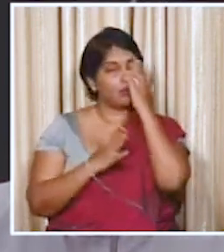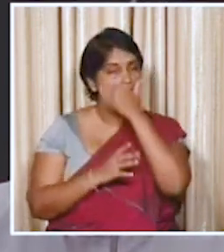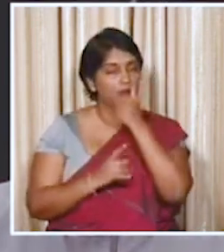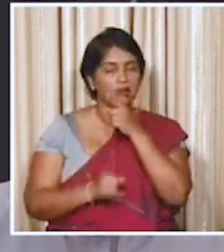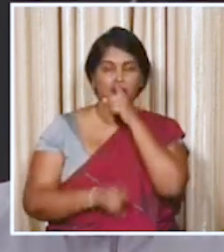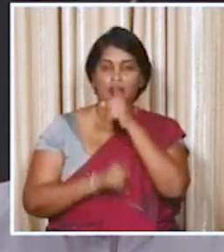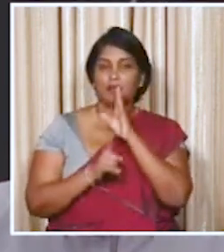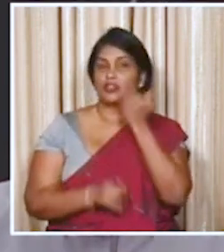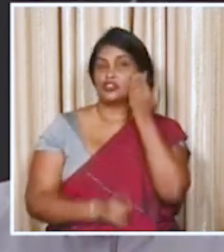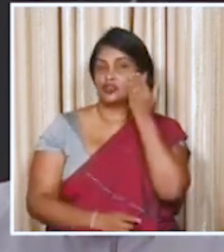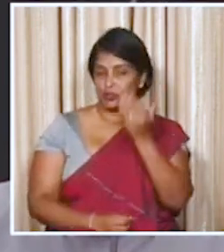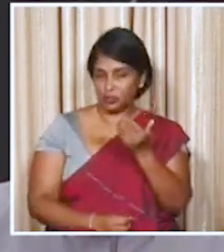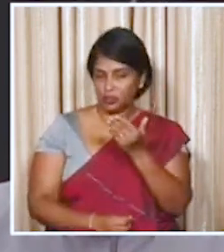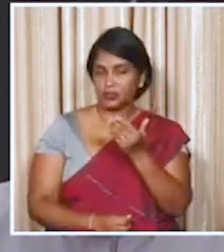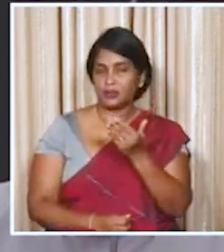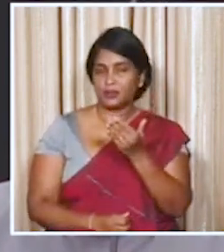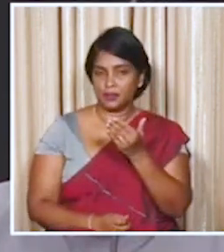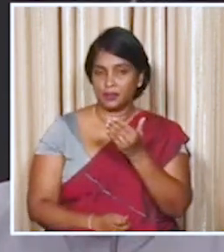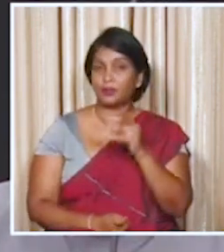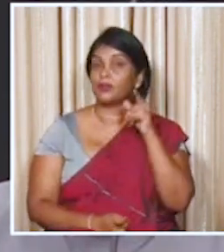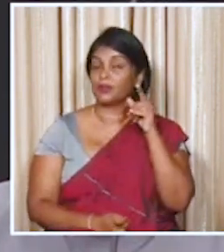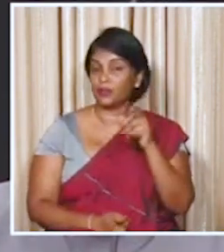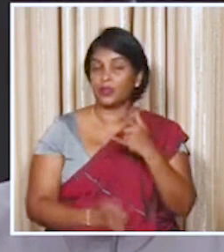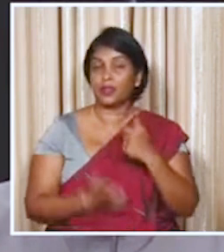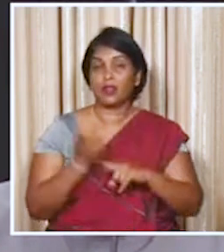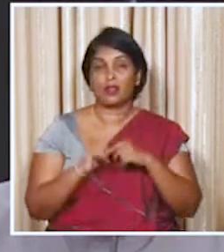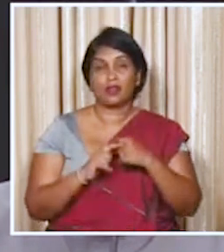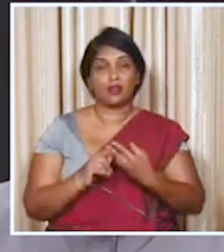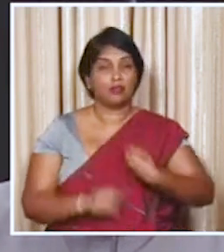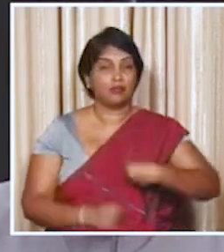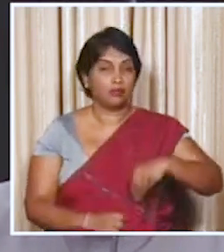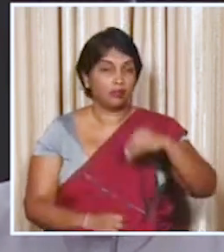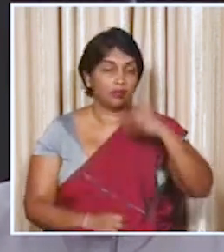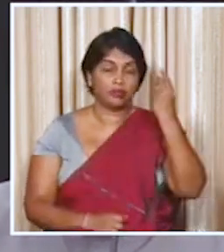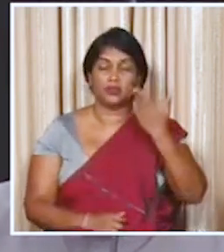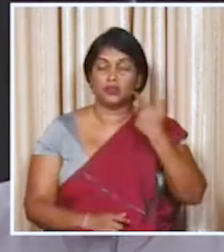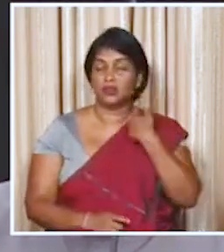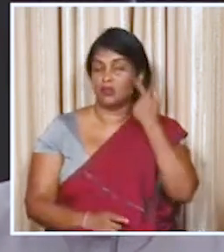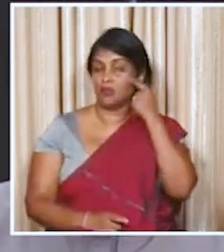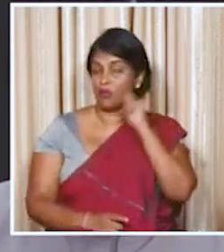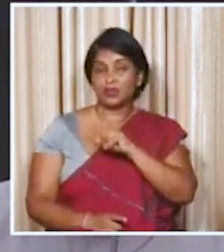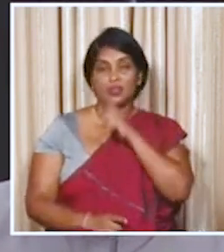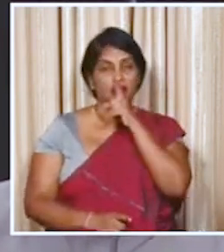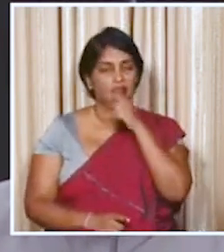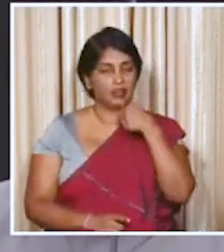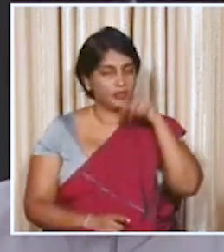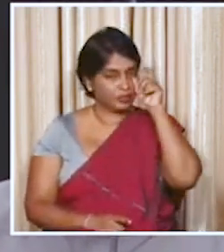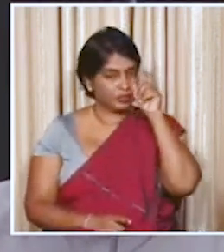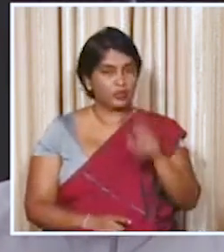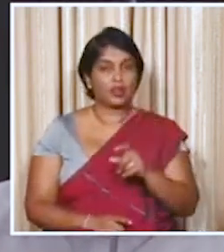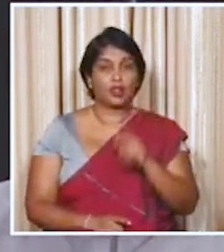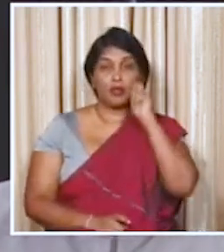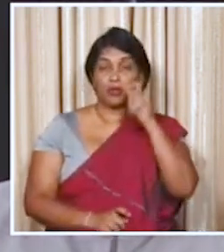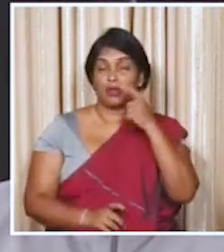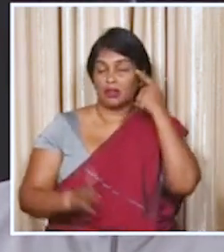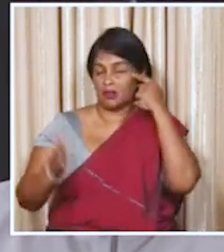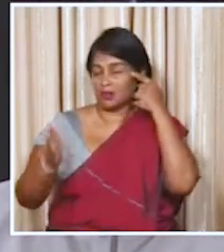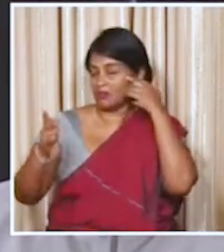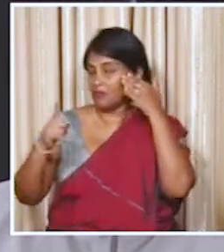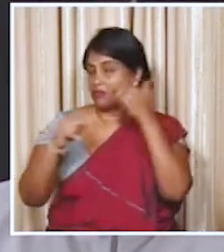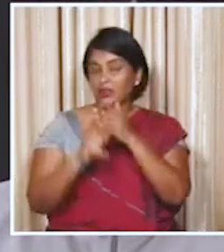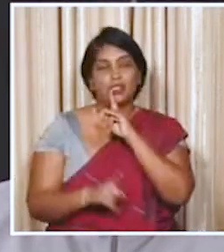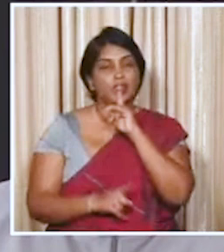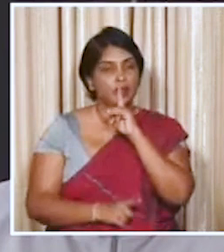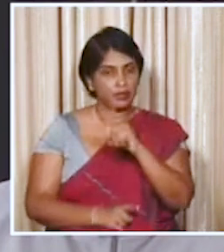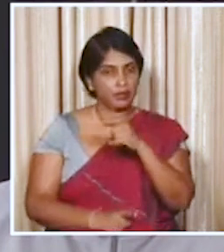කතා කරනවා අපි දැක්කා. ඔබතුමියලා බදු බර වැඩිවීම පිළිබඳ කතා කරනවා අපි දැක්කා. ඒක මිනිස්සුන්ට දැනෙන විදිහට ඔබතුමාලා කියනවා